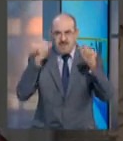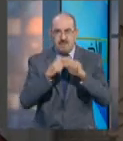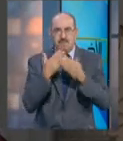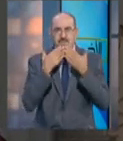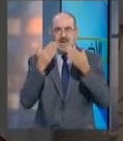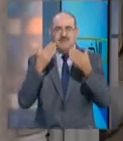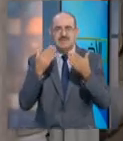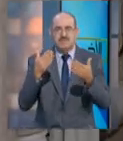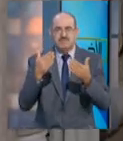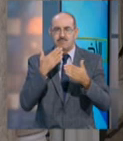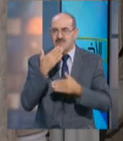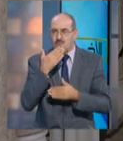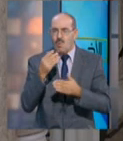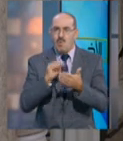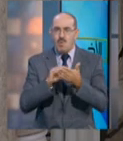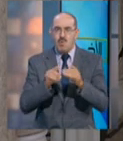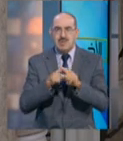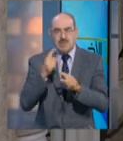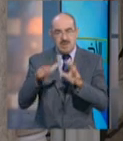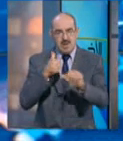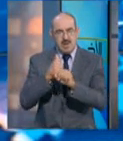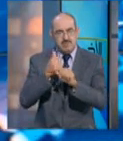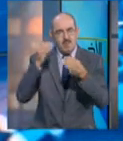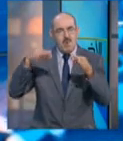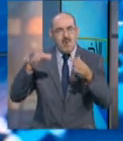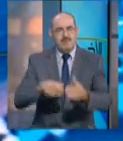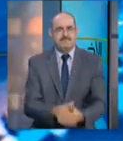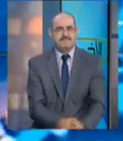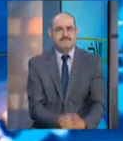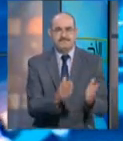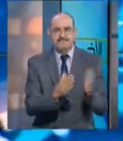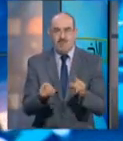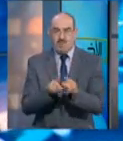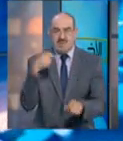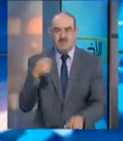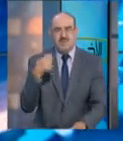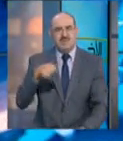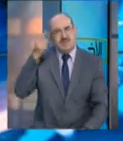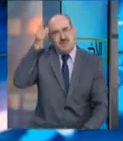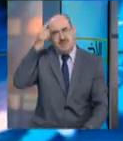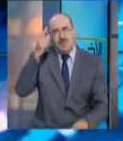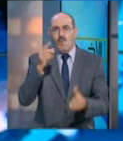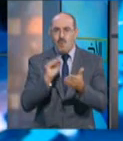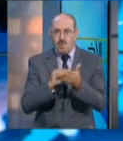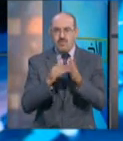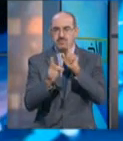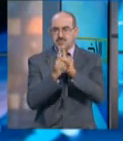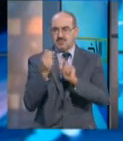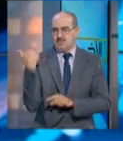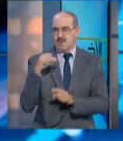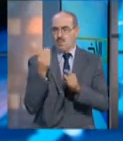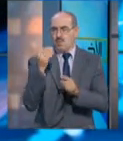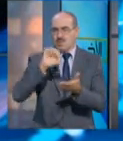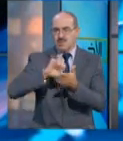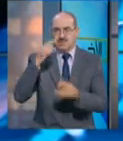فيه وشكرا، وإن شاء الله كل سنة وأنتم طيبين إن شاء الله. رئيس الجمهورية استقبل أمس أيضا بمقر